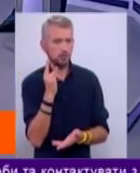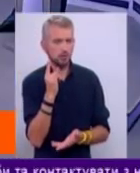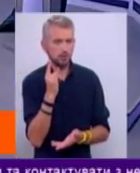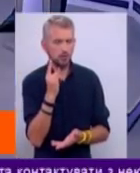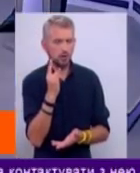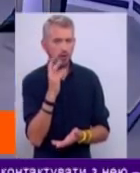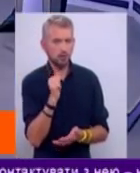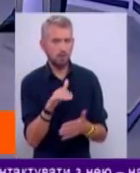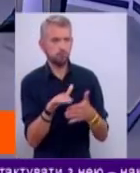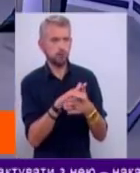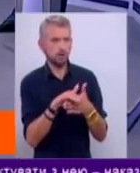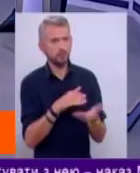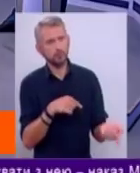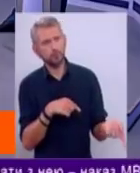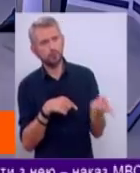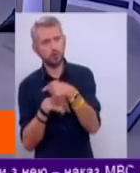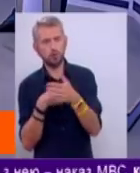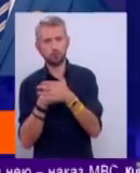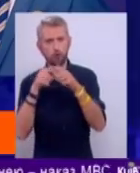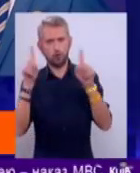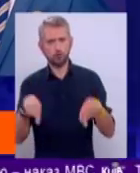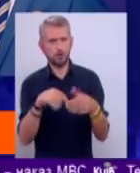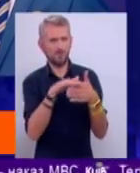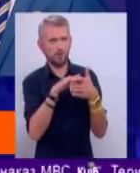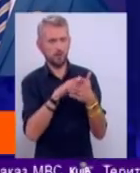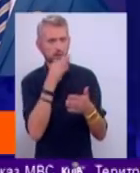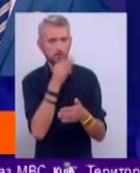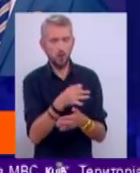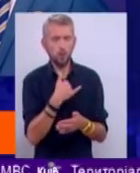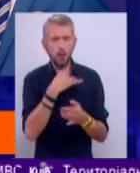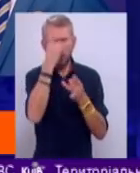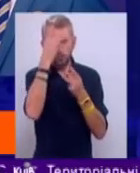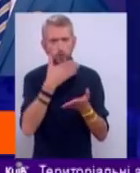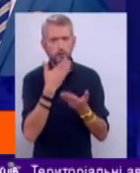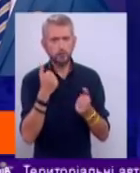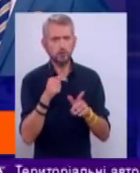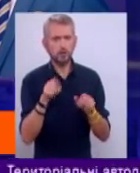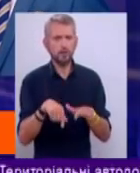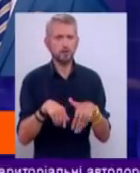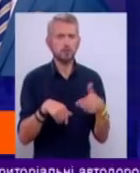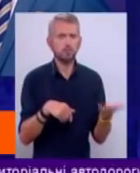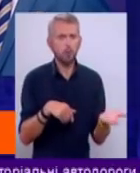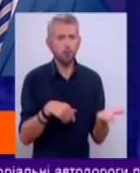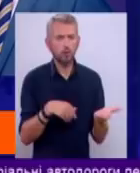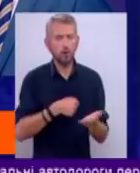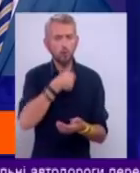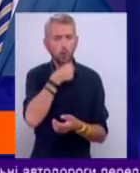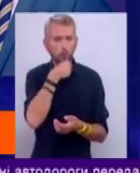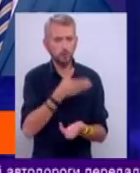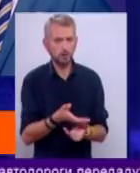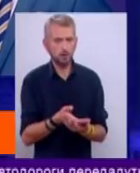на прізвище до дошки, в нас взагалі така культура відсутня навіть з боку саме